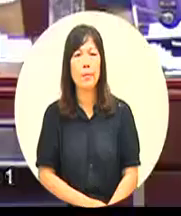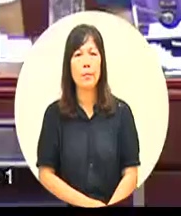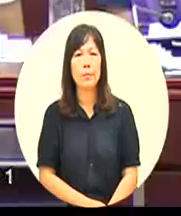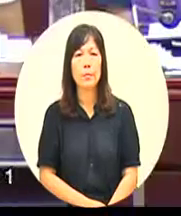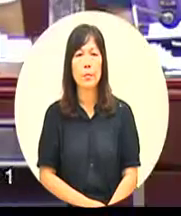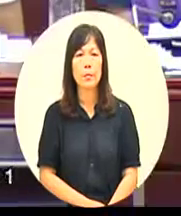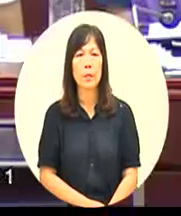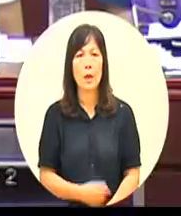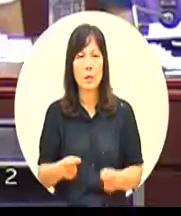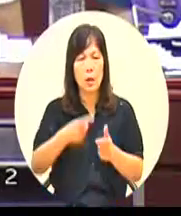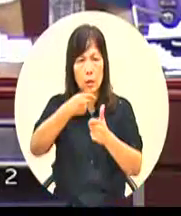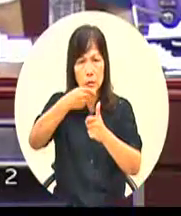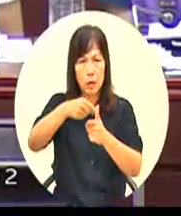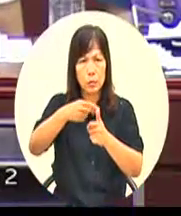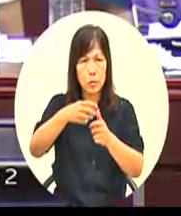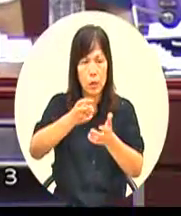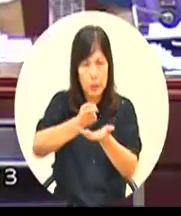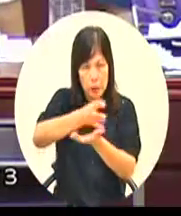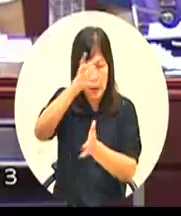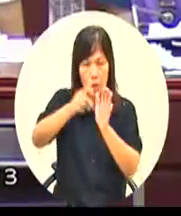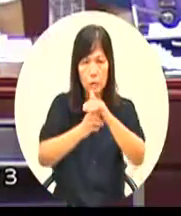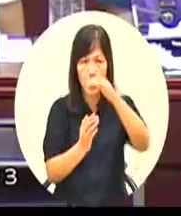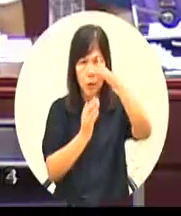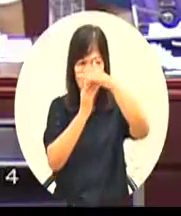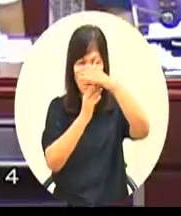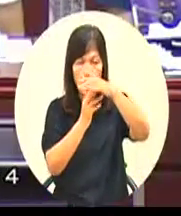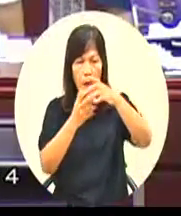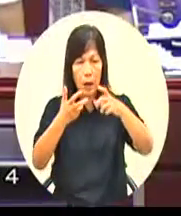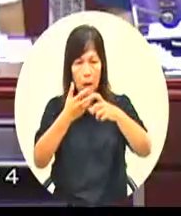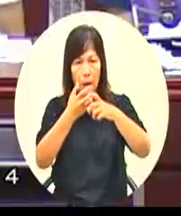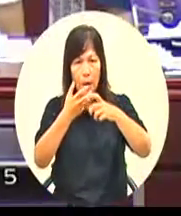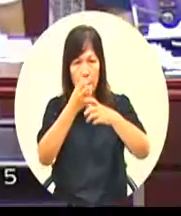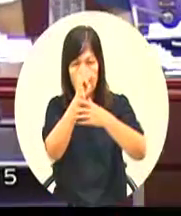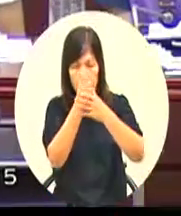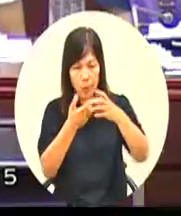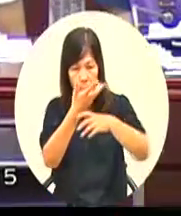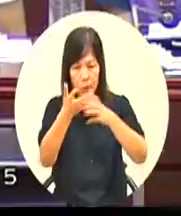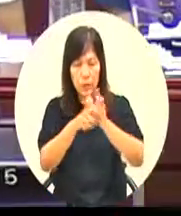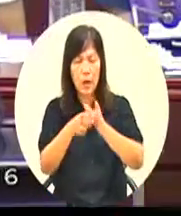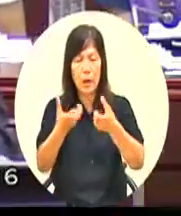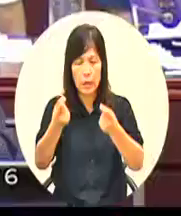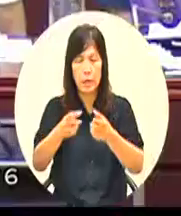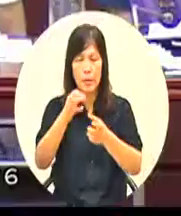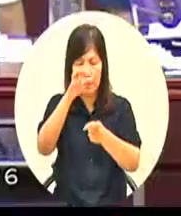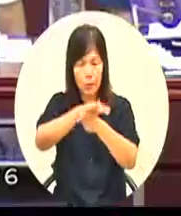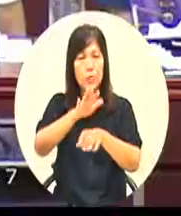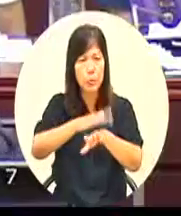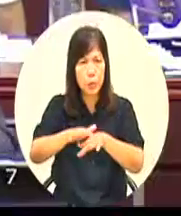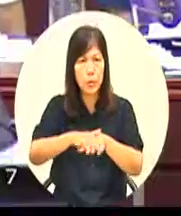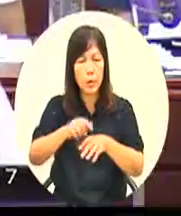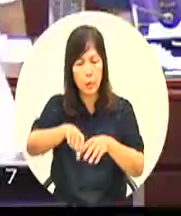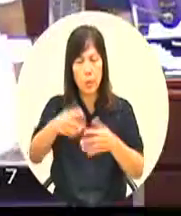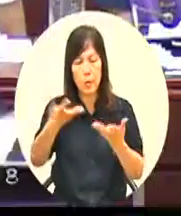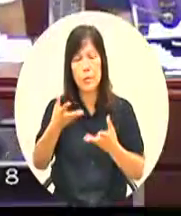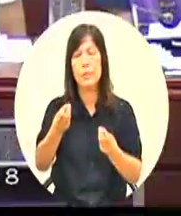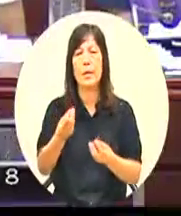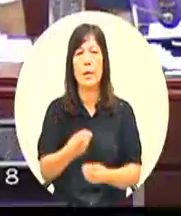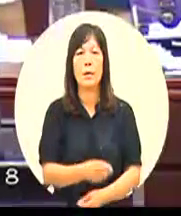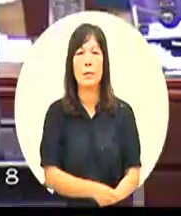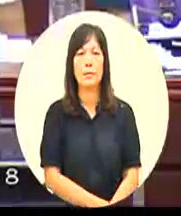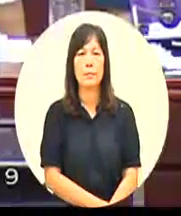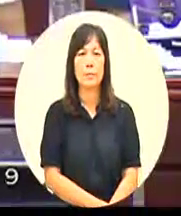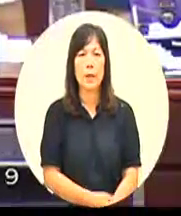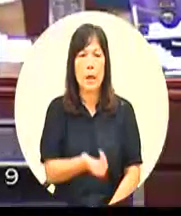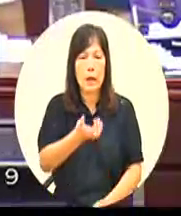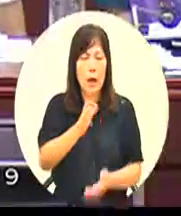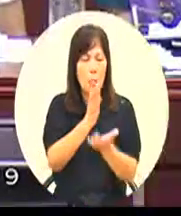那个教学大楼的屋顶呢？化粪池等等呢，都会列入经费补助，这是没有问题的、哦、那议员刚刚提